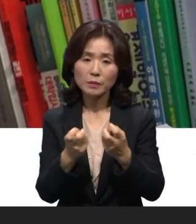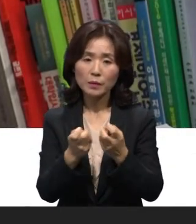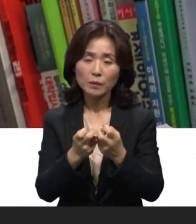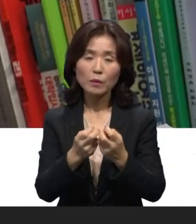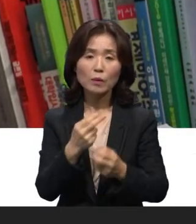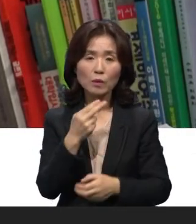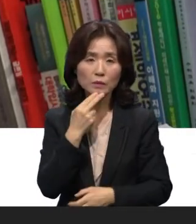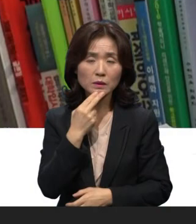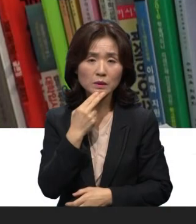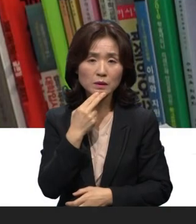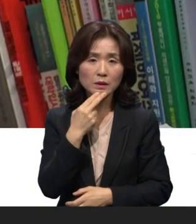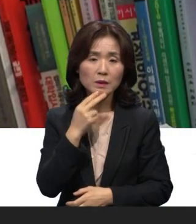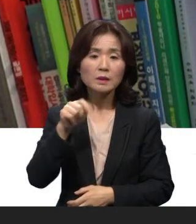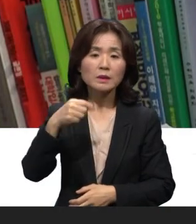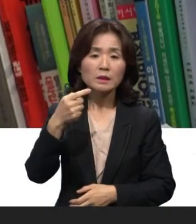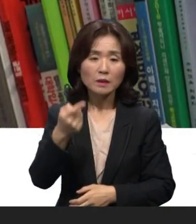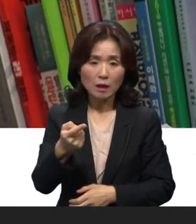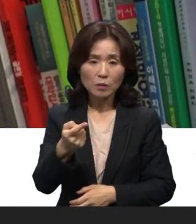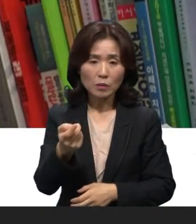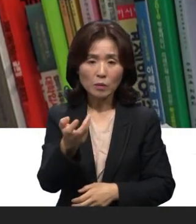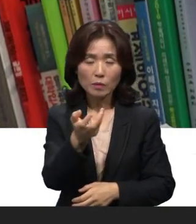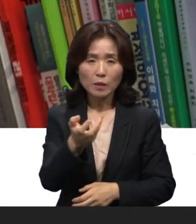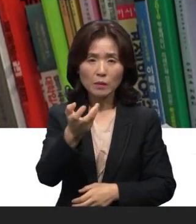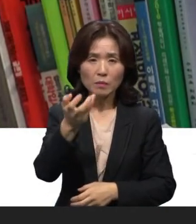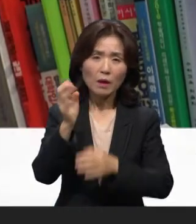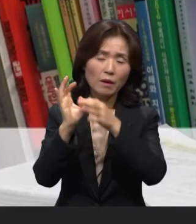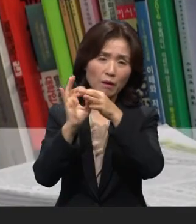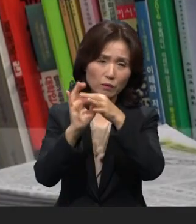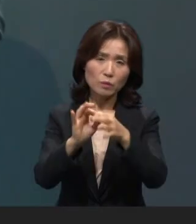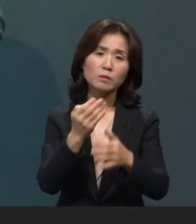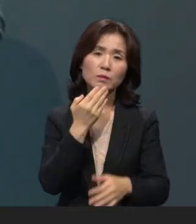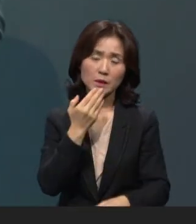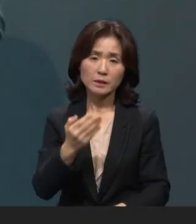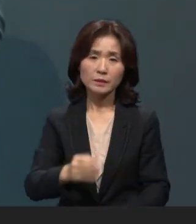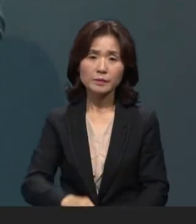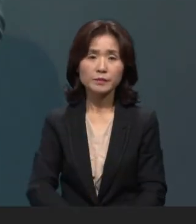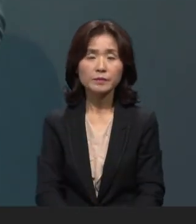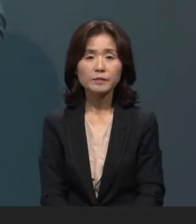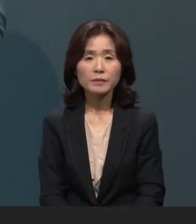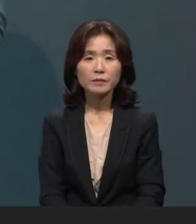또 그다음 학년이 또 그들을 이어질 가능성이 높은 거고